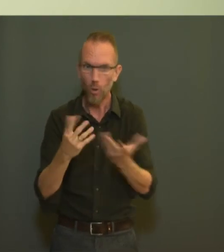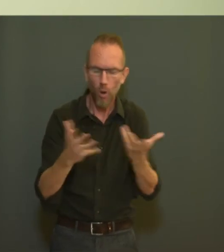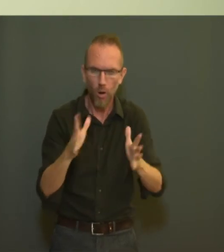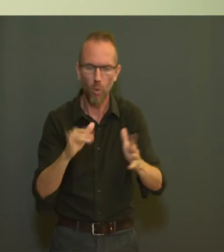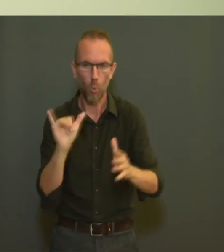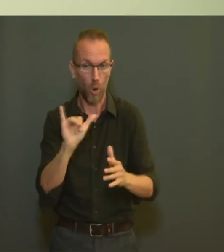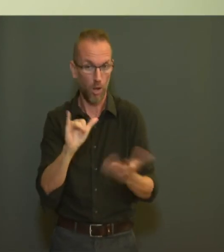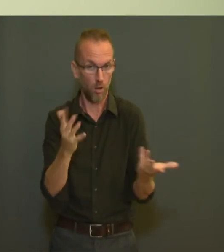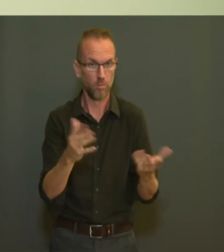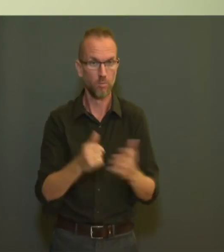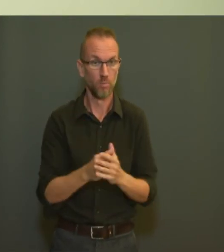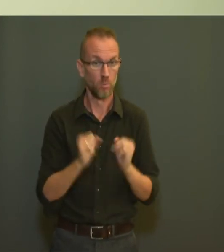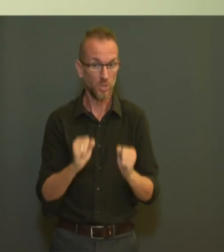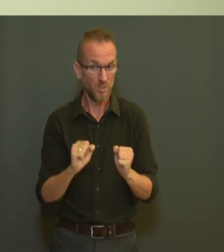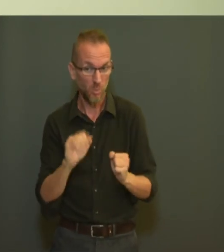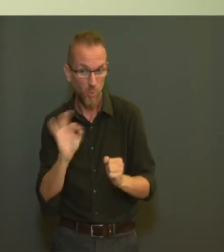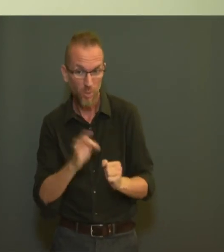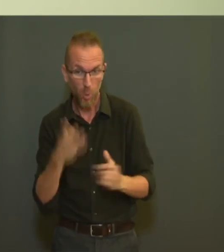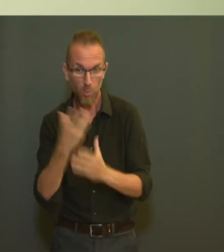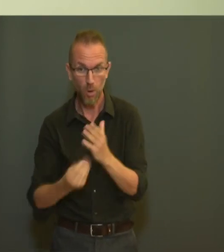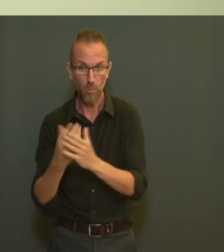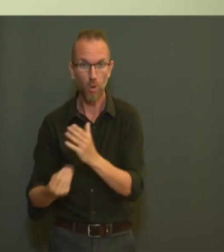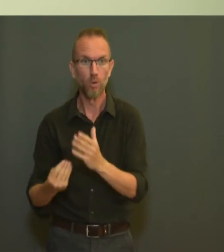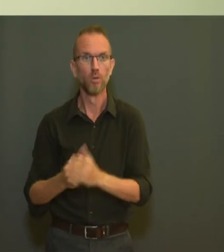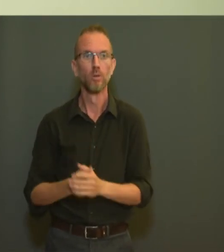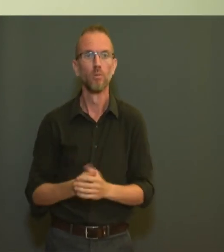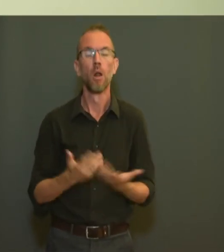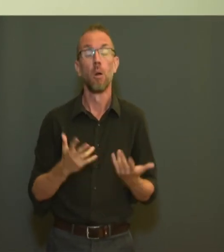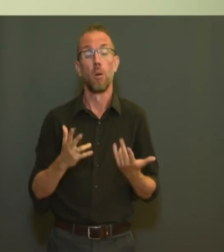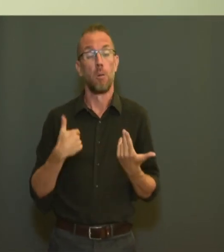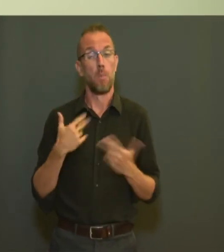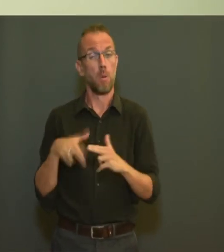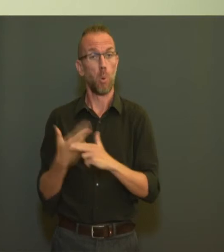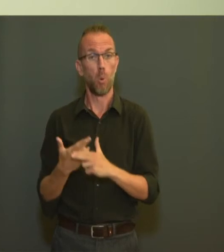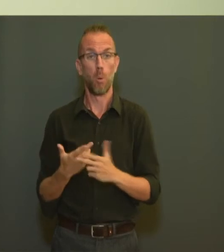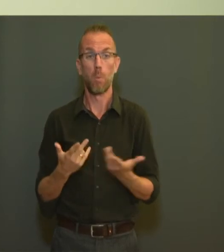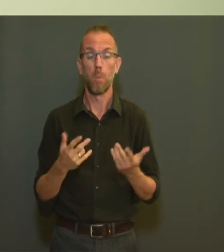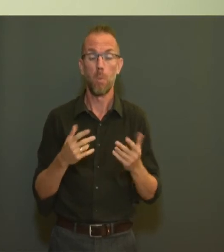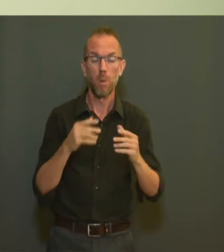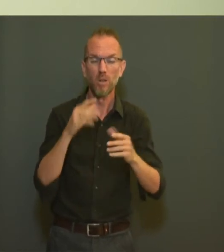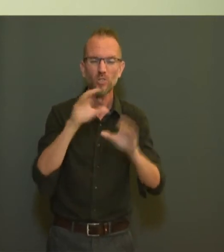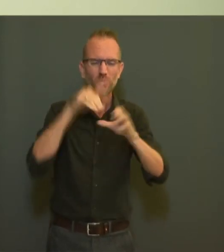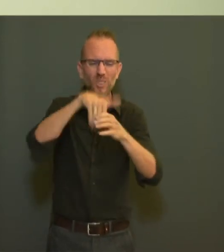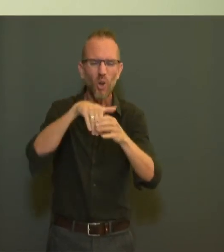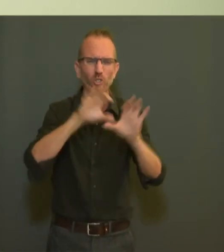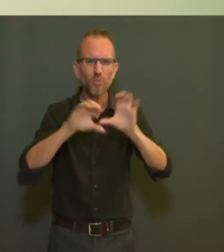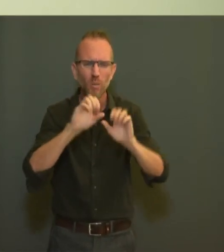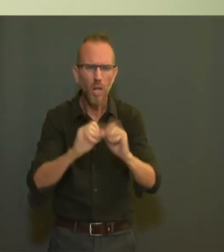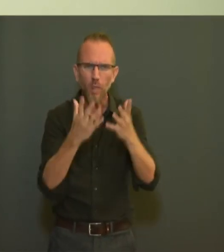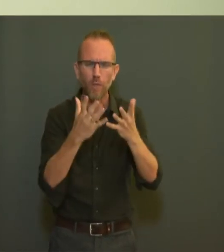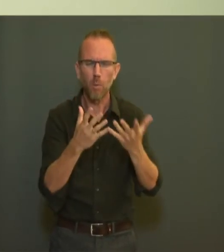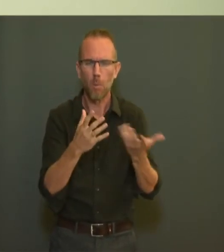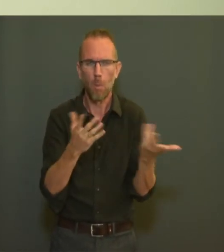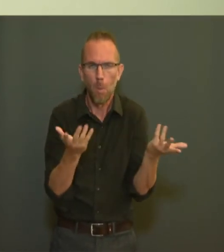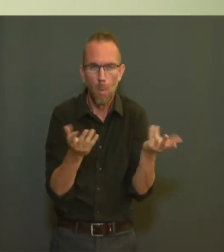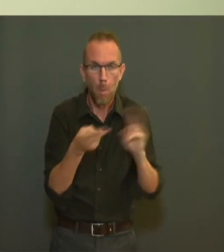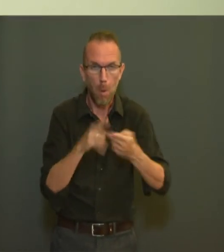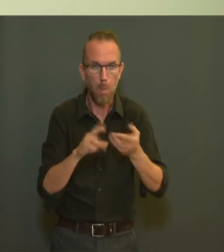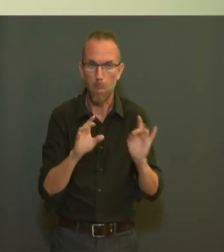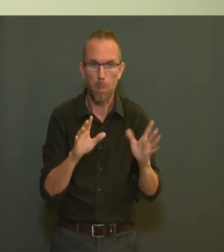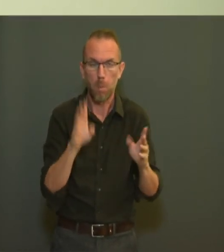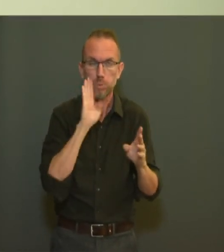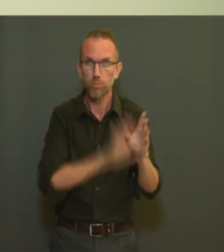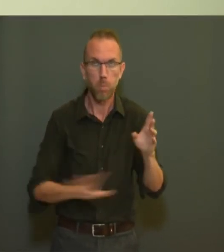À notre connaissance, il n'y a pas actuellement de pénurie en Belgique. Vous savez que nous avons connu au fort de la